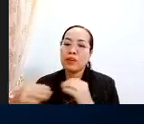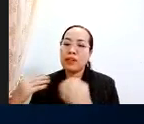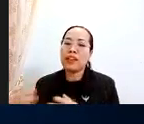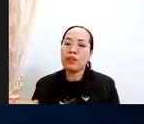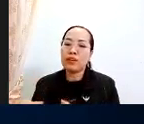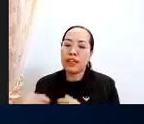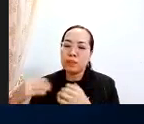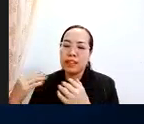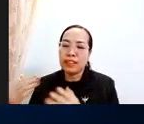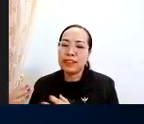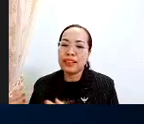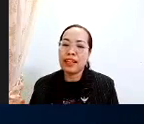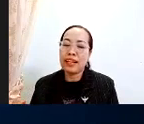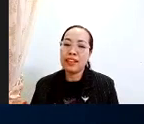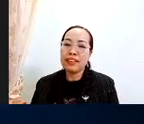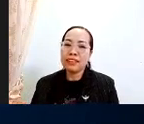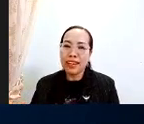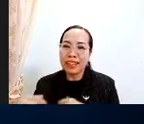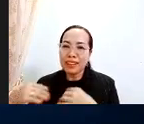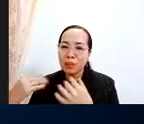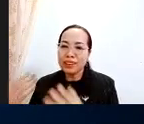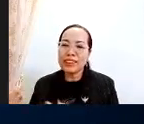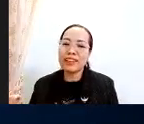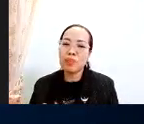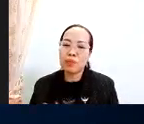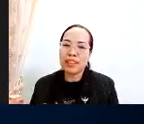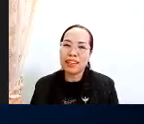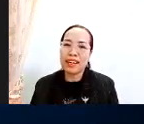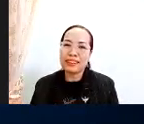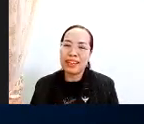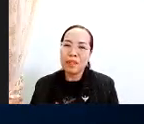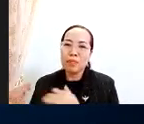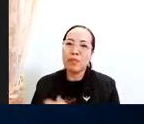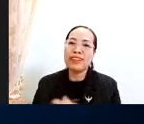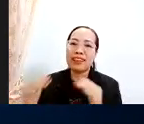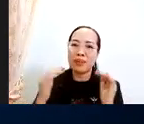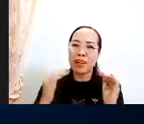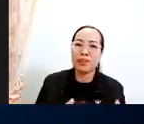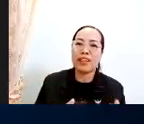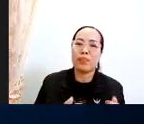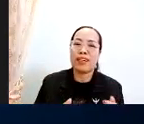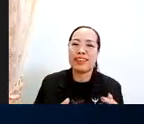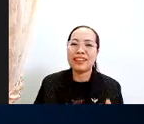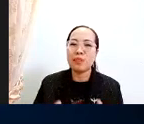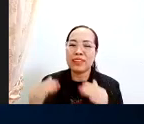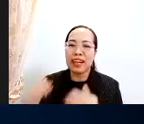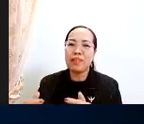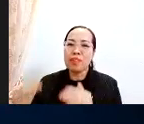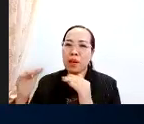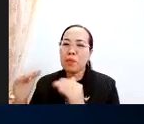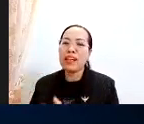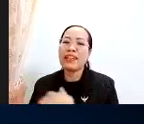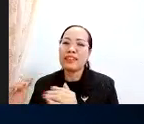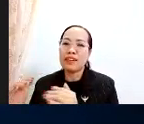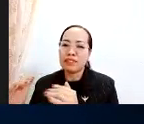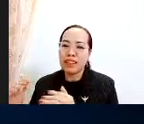tại thua mất ai khuôn ai bà ra chơi càng là kháng ta khuôn dương rừng mòm càng là kháng chà mà mẹn ta thua khuôn ai bà ra chơi ở bàn ta